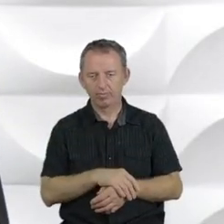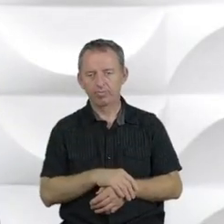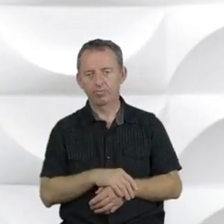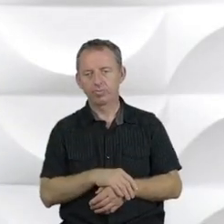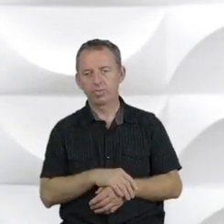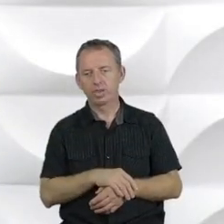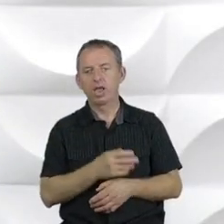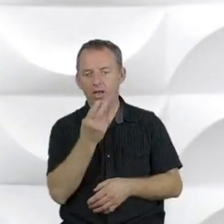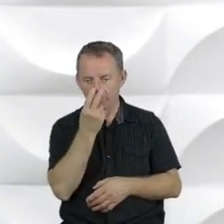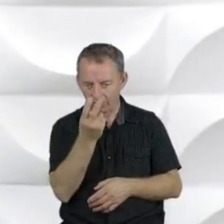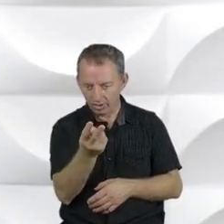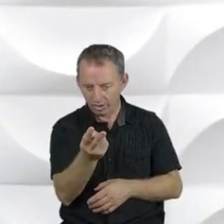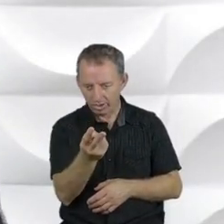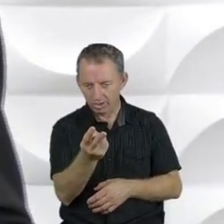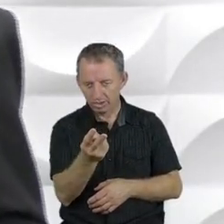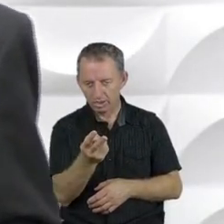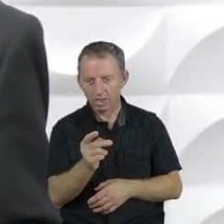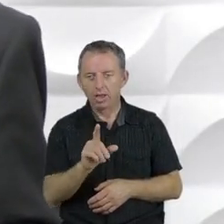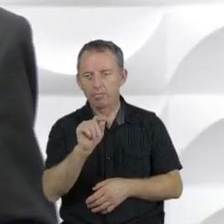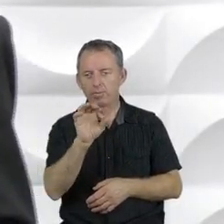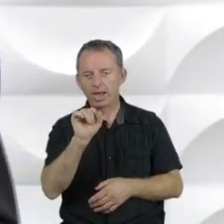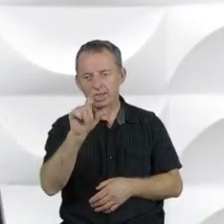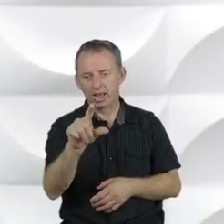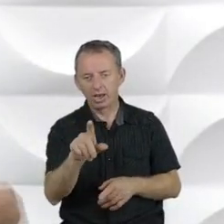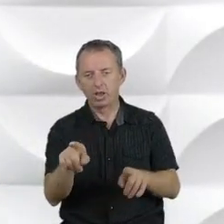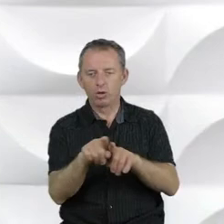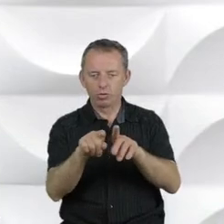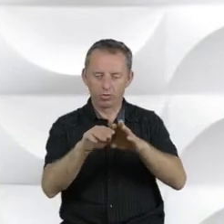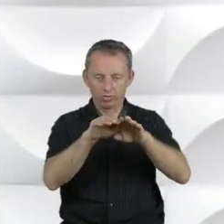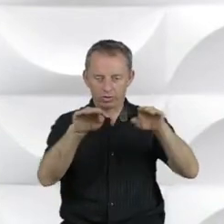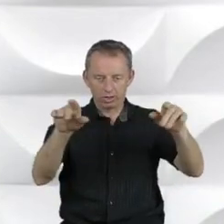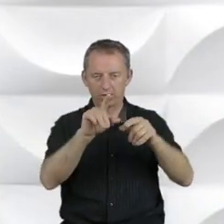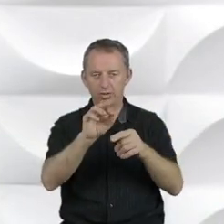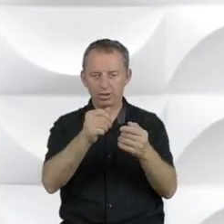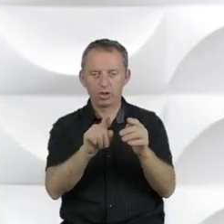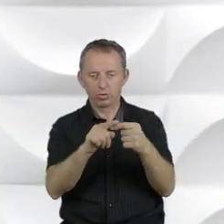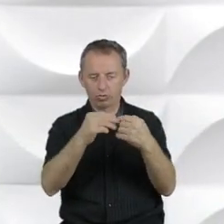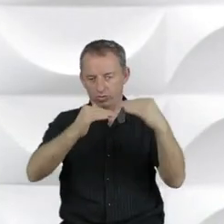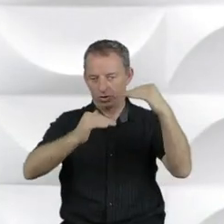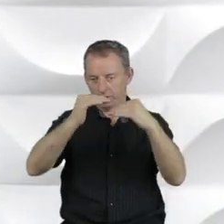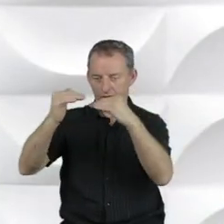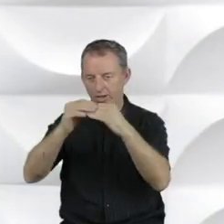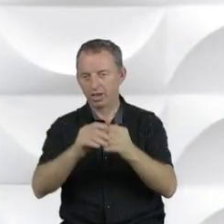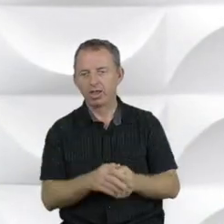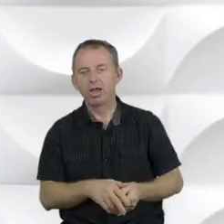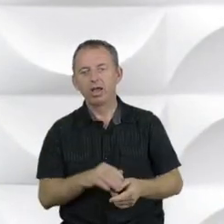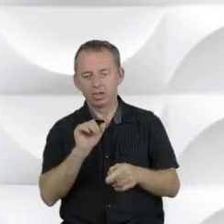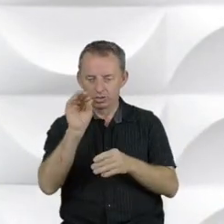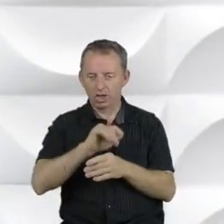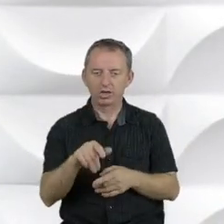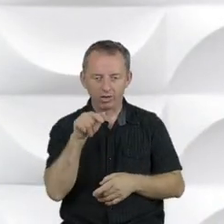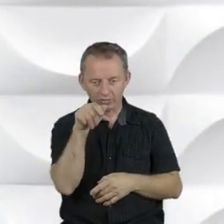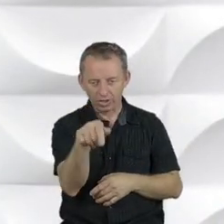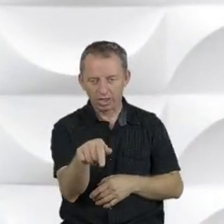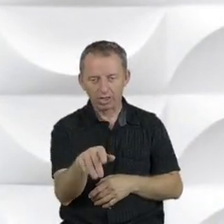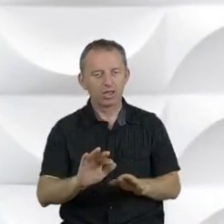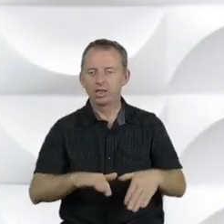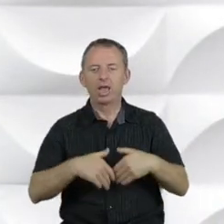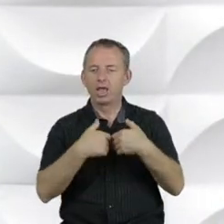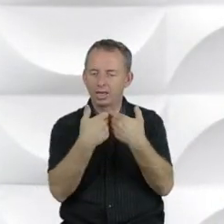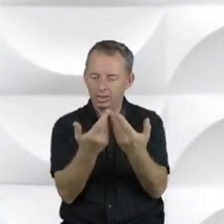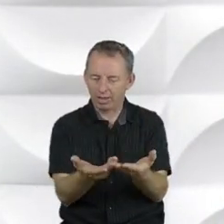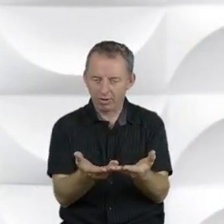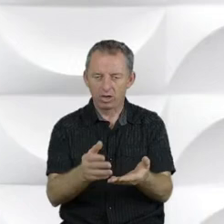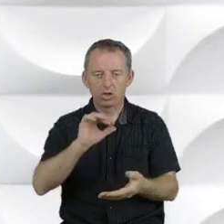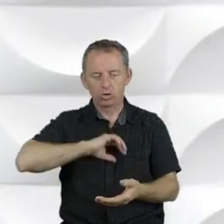bo widzę, że PESEL odlicza równo nam wszystkim, ale jeszcze wtedy nie zdawaliśmy sobie z